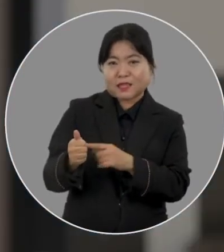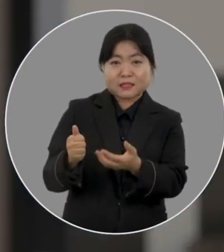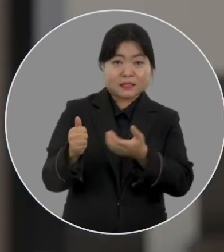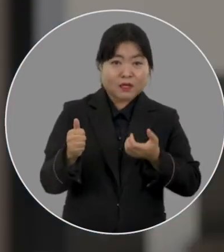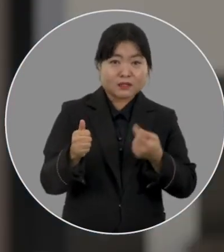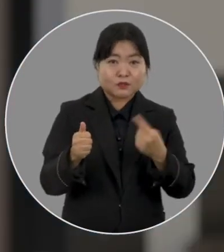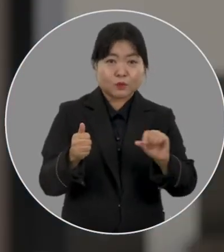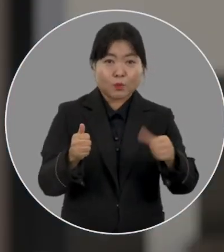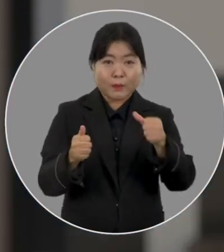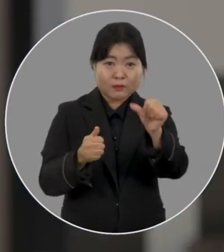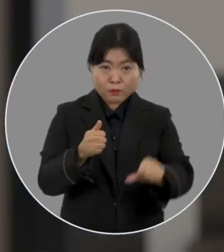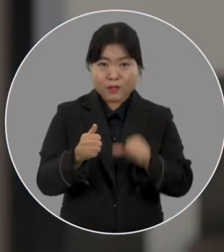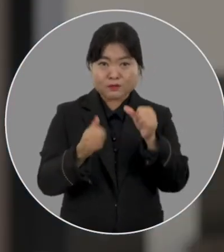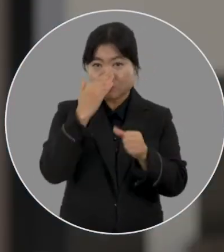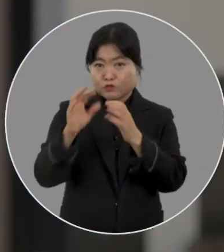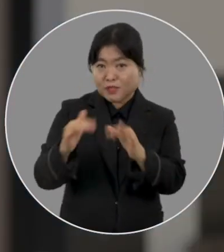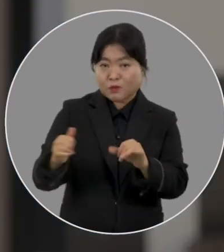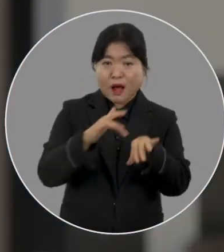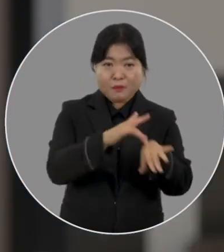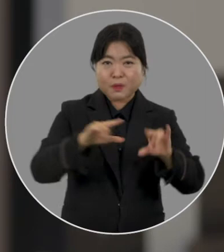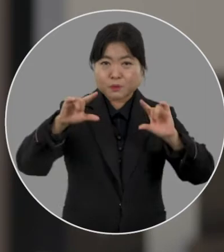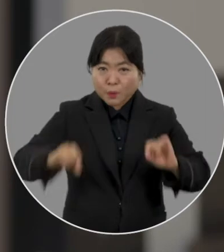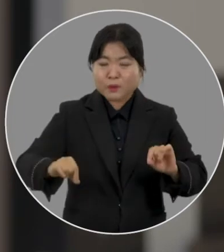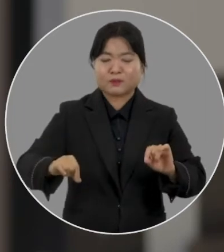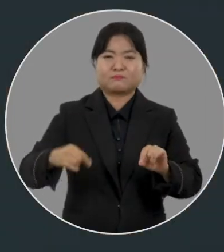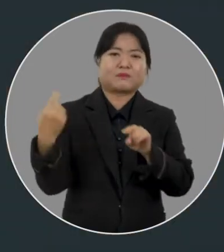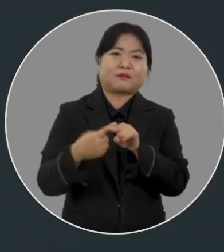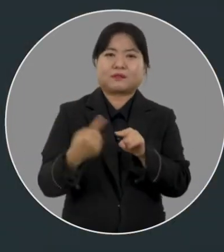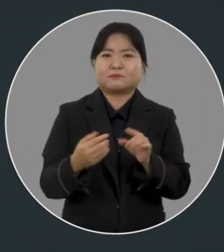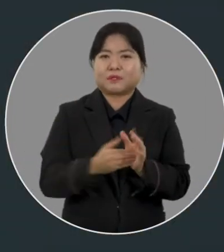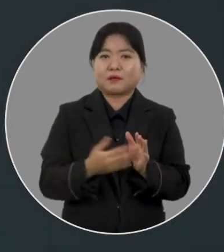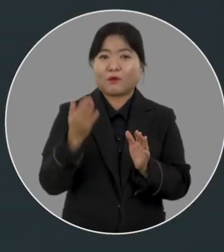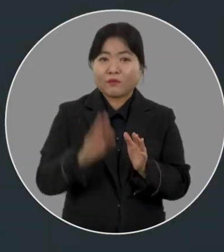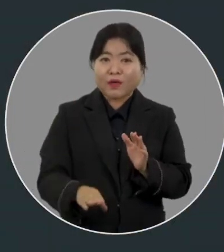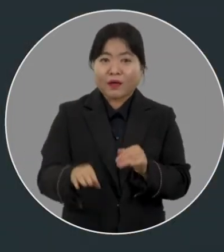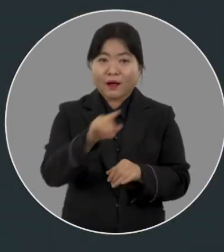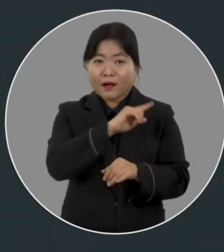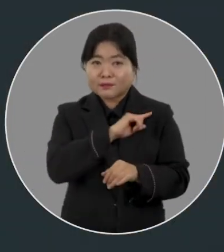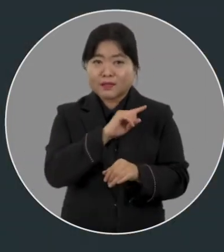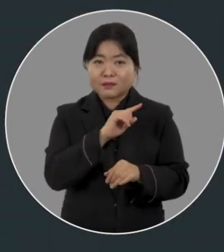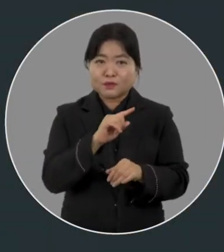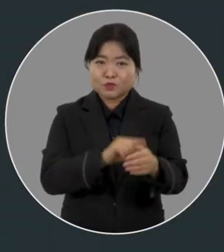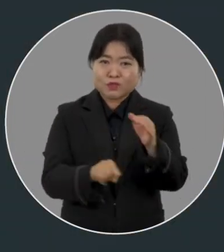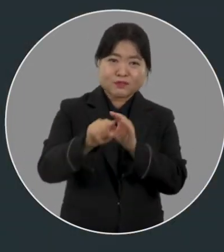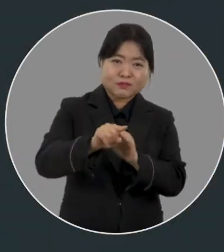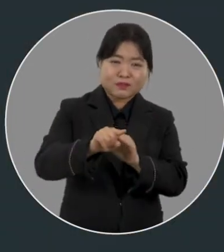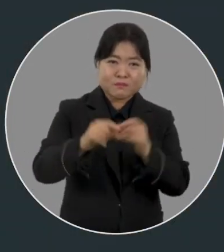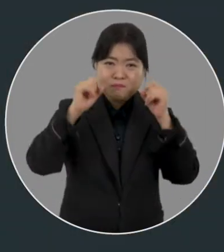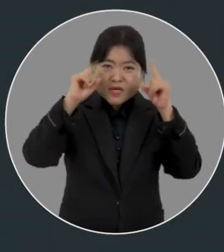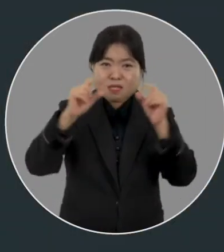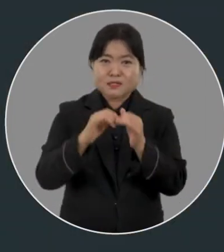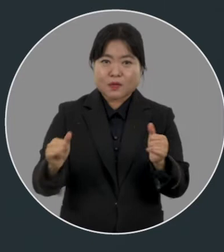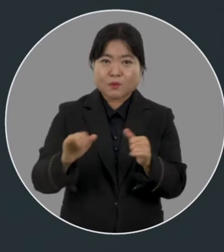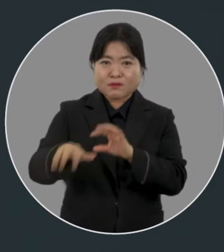이전까지 1500년 동안은 유대인과 악마는 동일한 개념이었습니다. 그런데 가장 최전선의 선각자이고